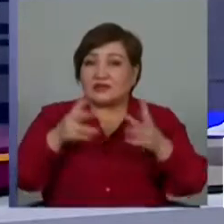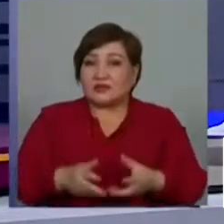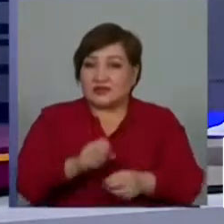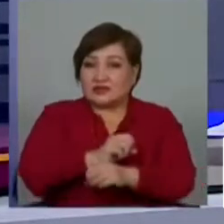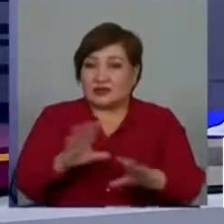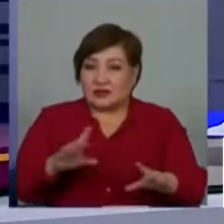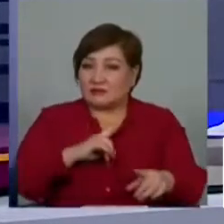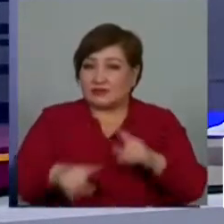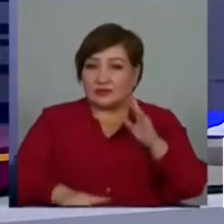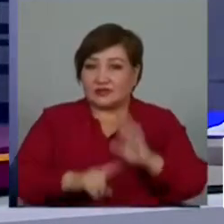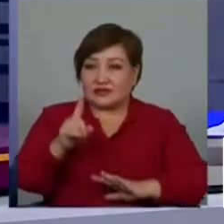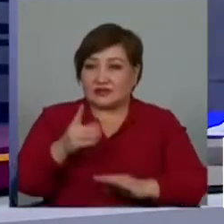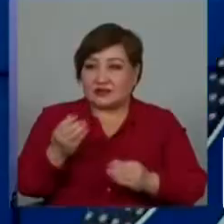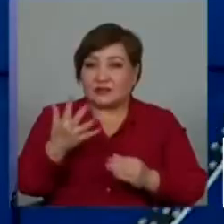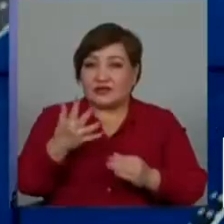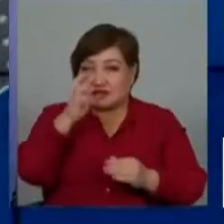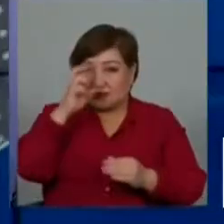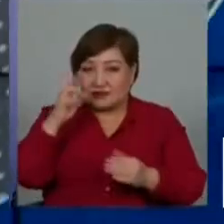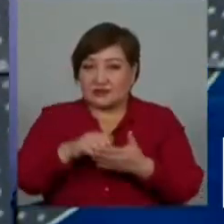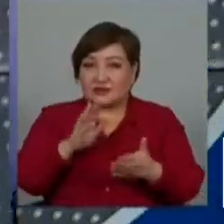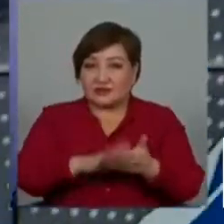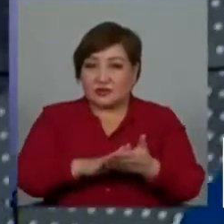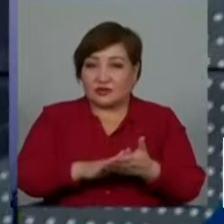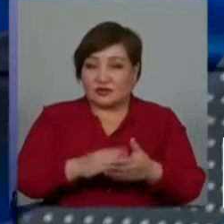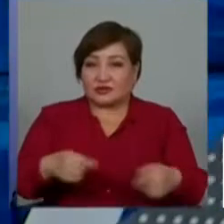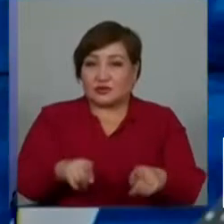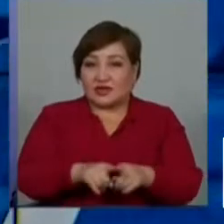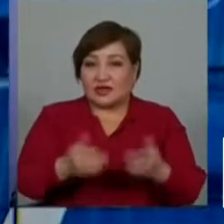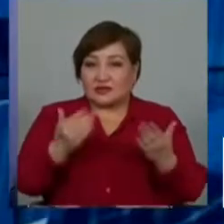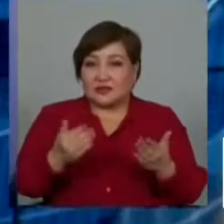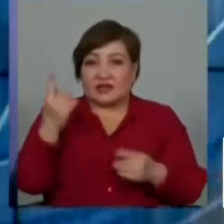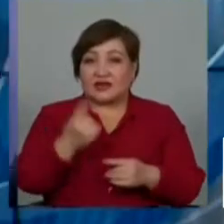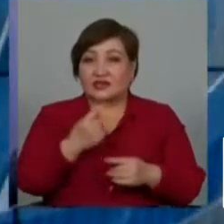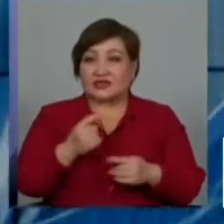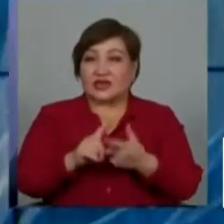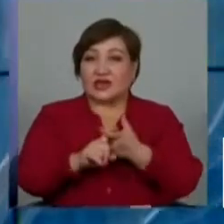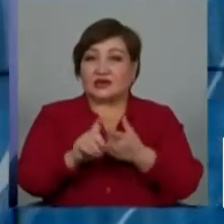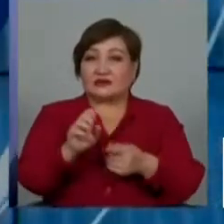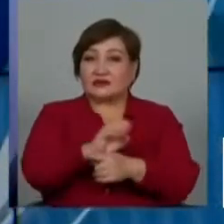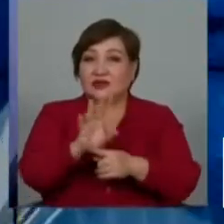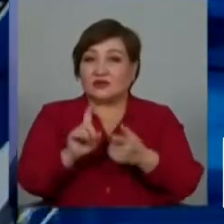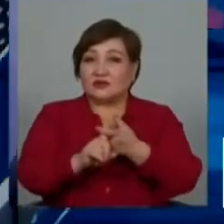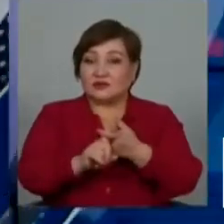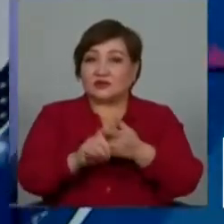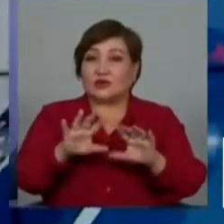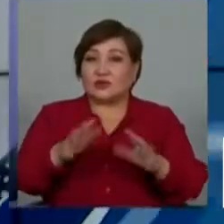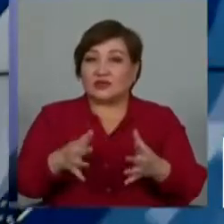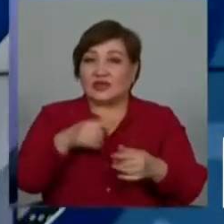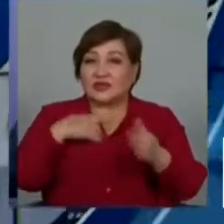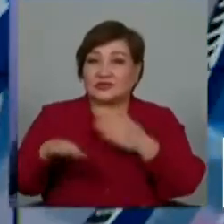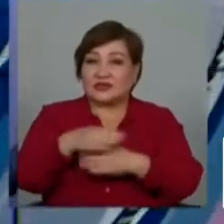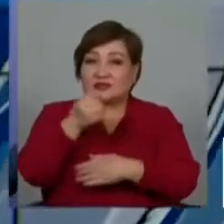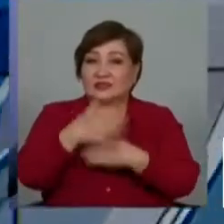әлемнің тағы 5 елінде тіркеліп отыр. Сонда қазірғана алғашқы коронавирусты жұқтыру оқиғасының Ресей астанасы